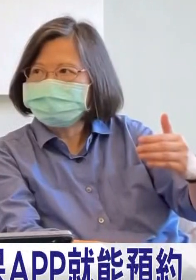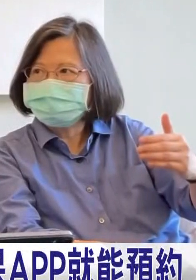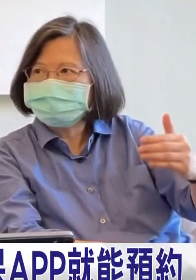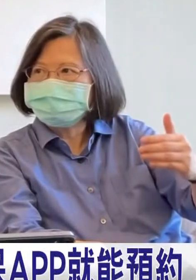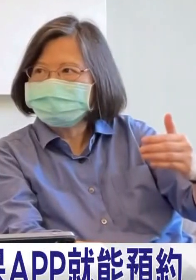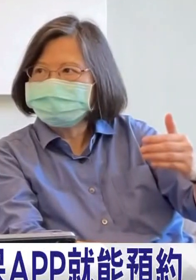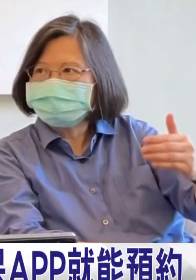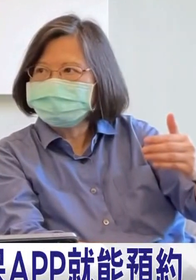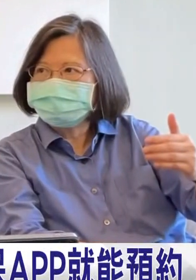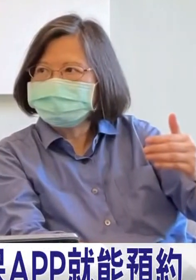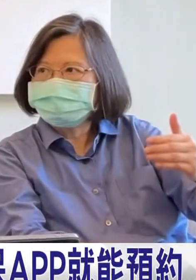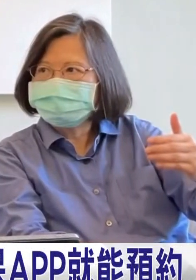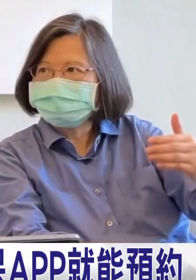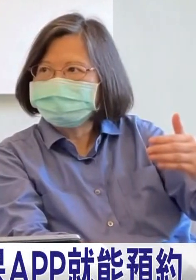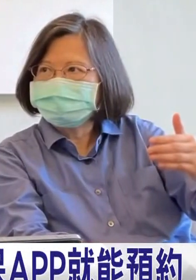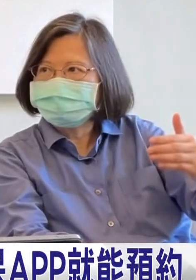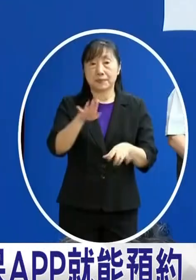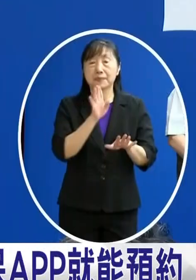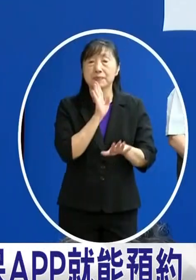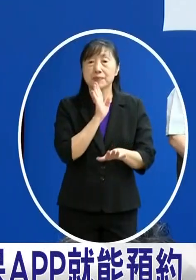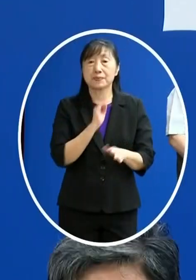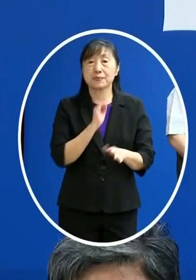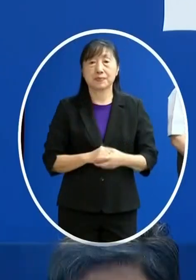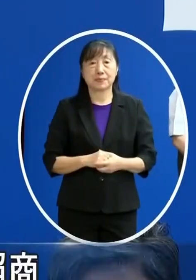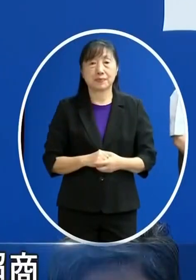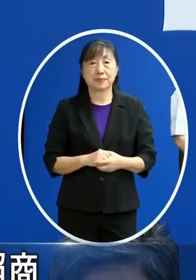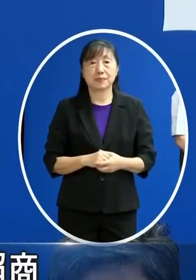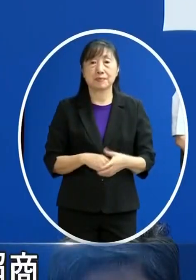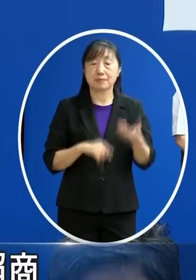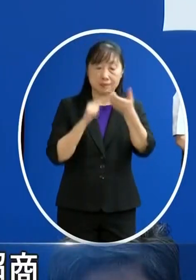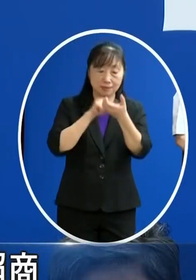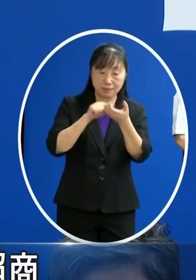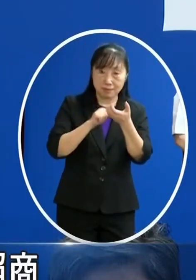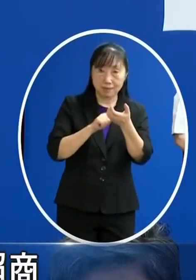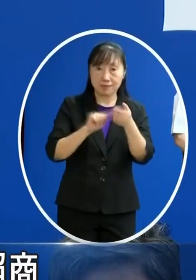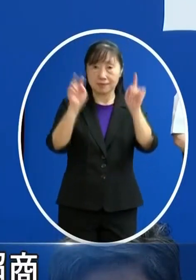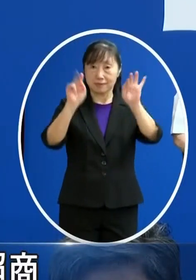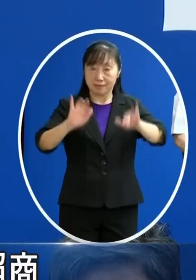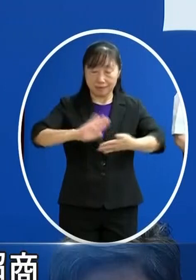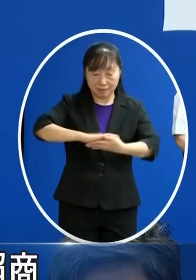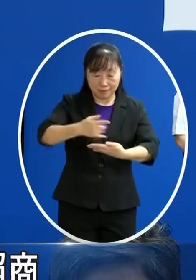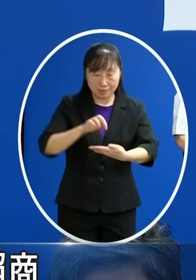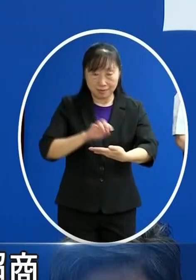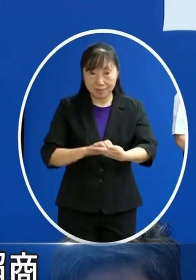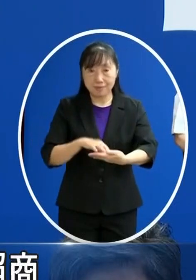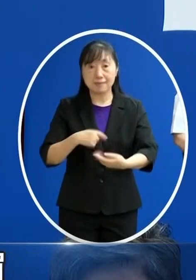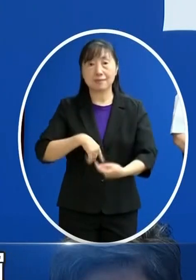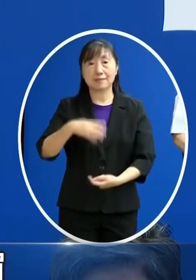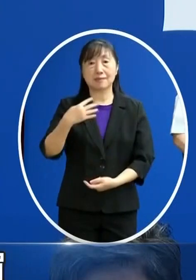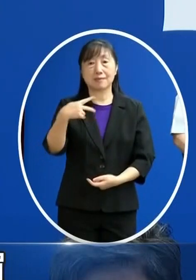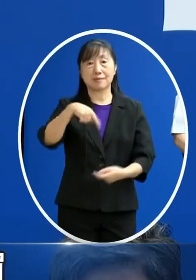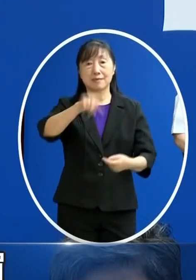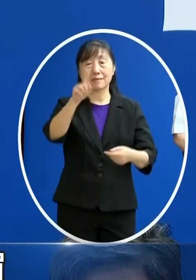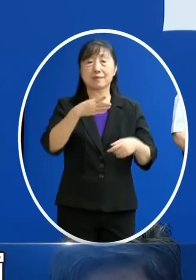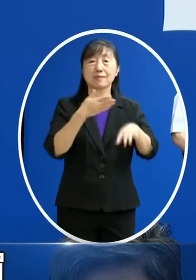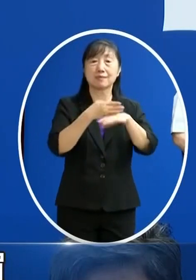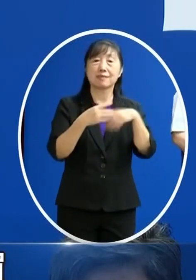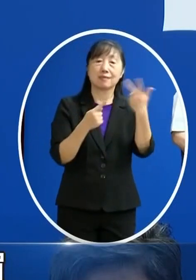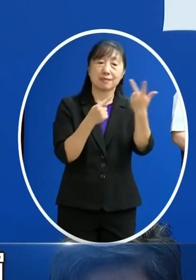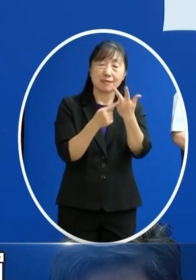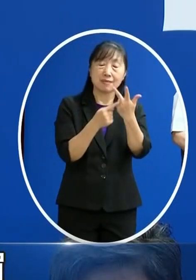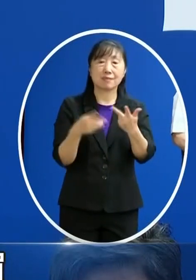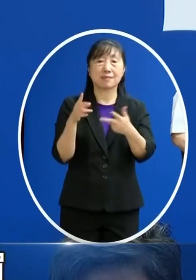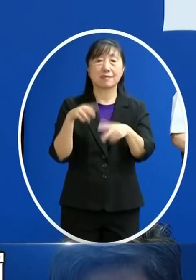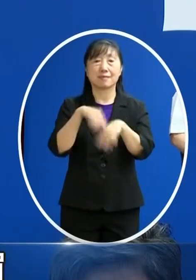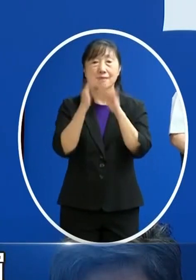凤跟总统开会后敲定沿用这一套， 利用手机啦、电脑，还有去四大超商跟药局做口